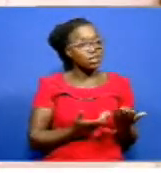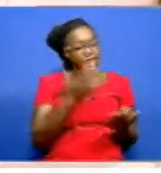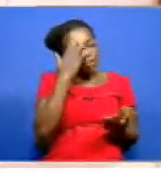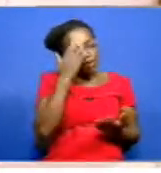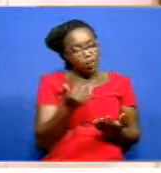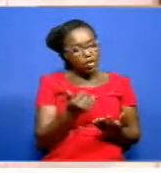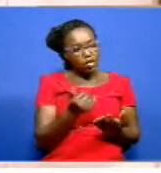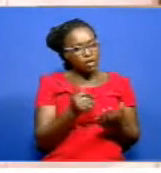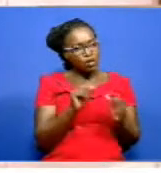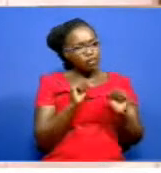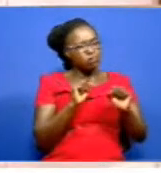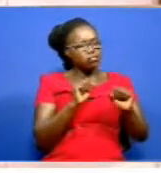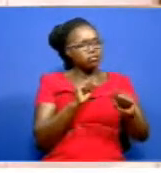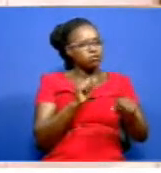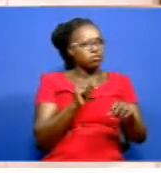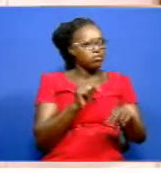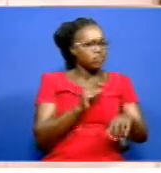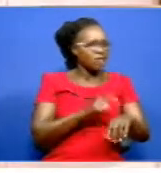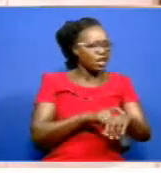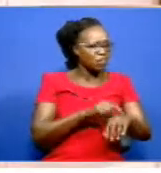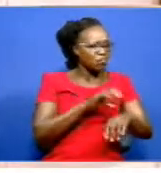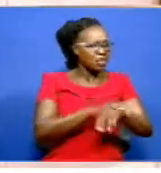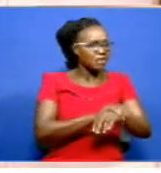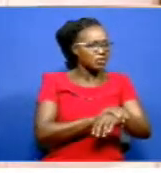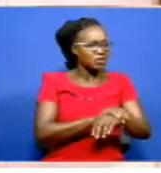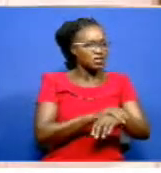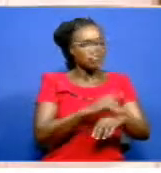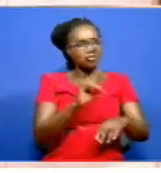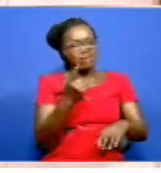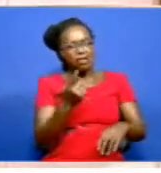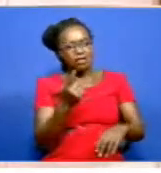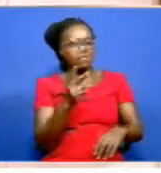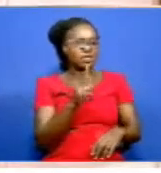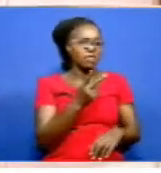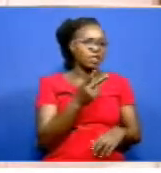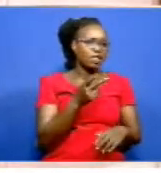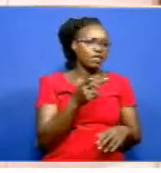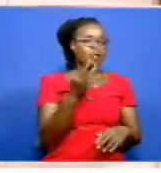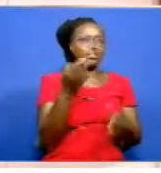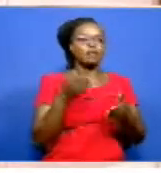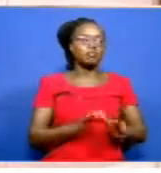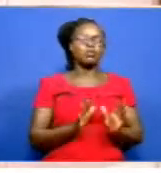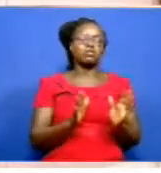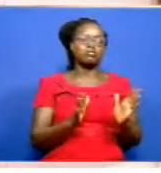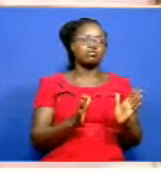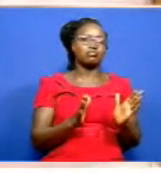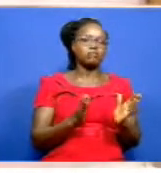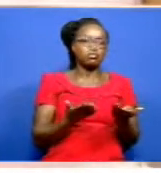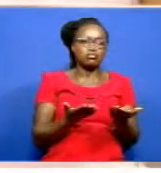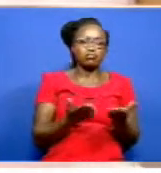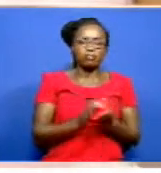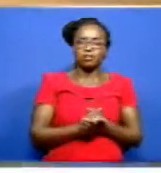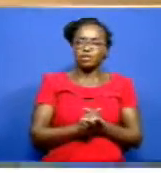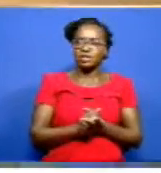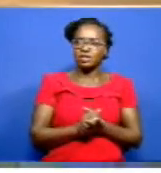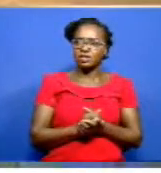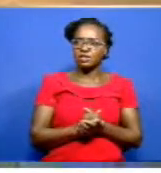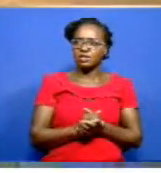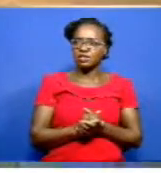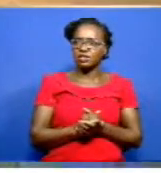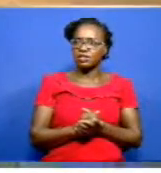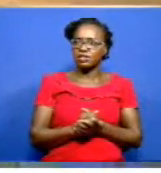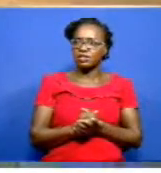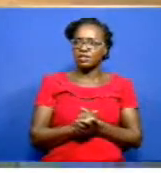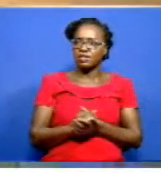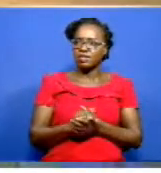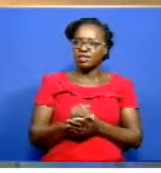huu unaweza kumpata wakati gani? Labda mtoto wa kwanza, wa pili ama wa tatu. Sana inatokea wakati gani labda? Esther. Tunaweza sema wakati